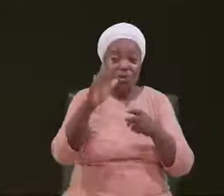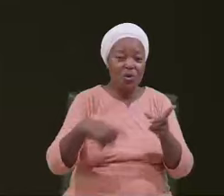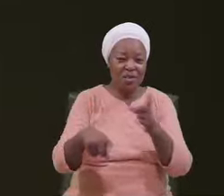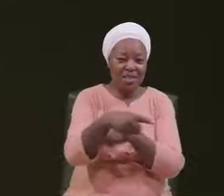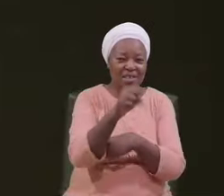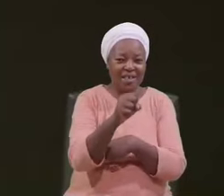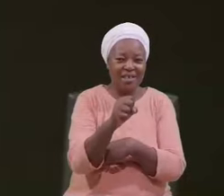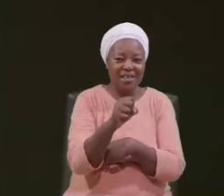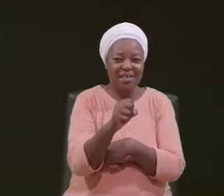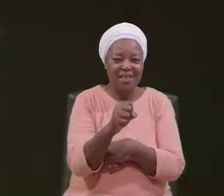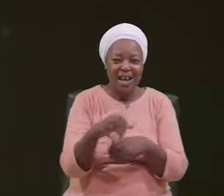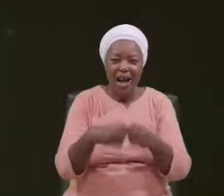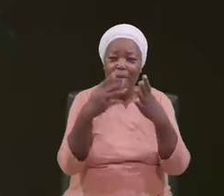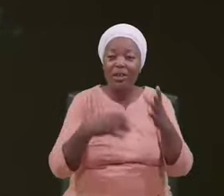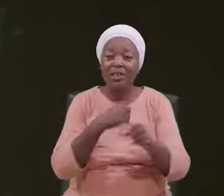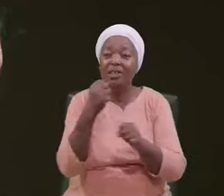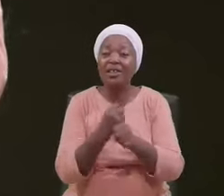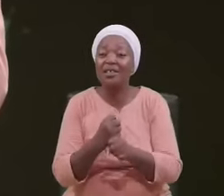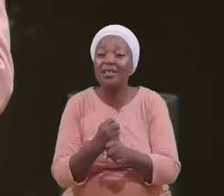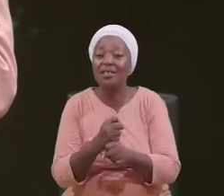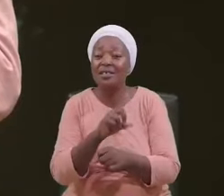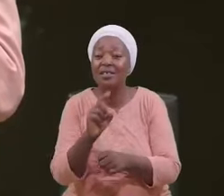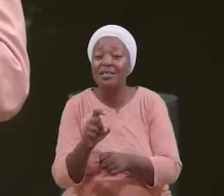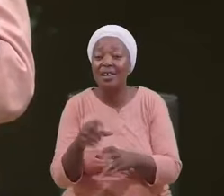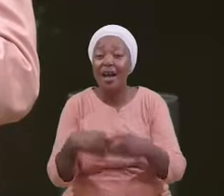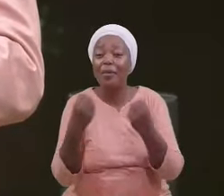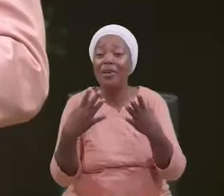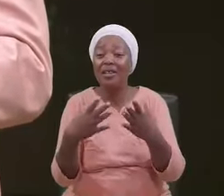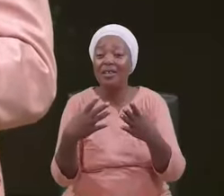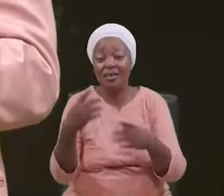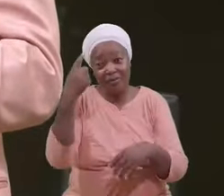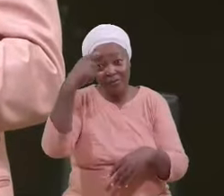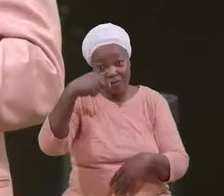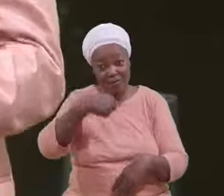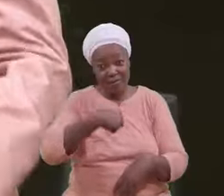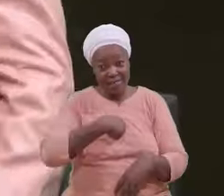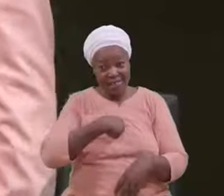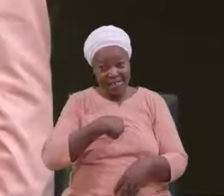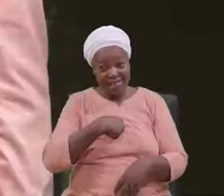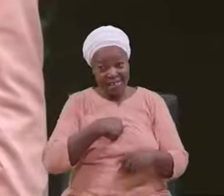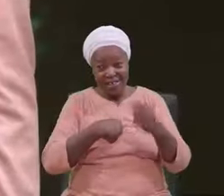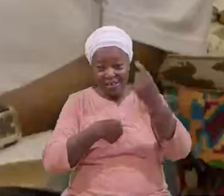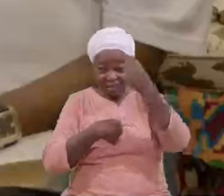Combien d'années? 15 années. Oh, 15 années pour moi. Pour moi.